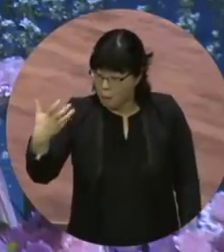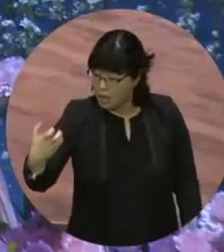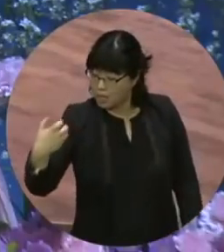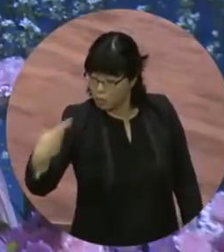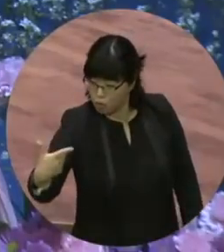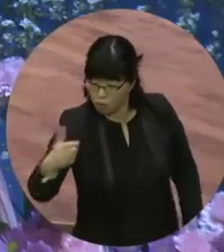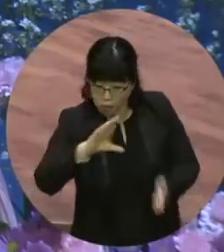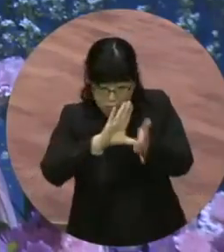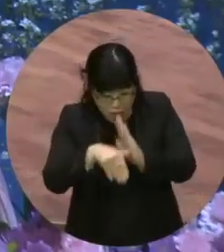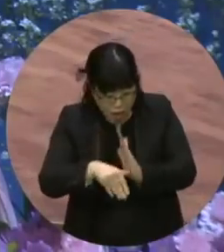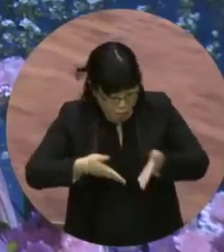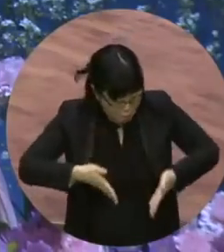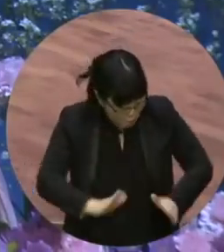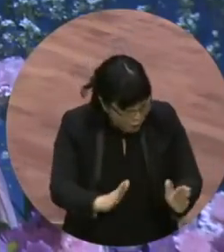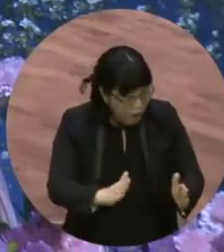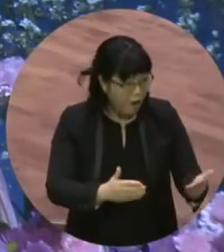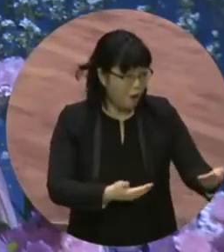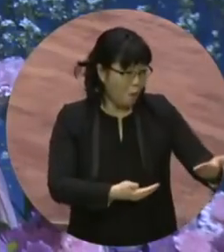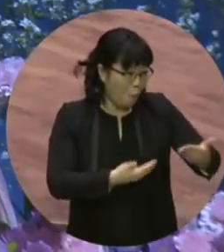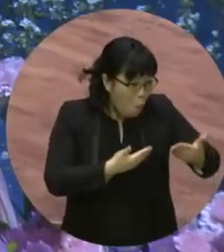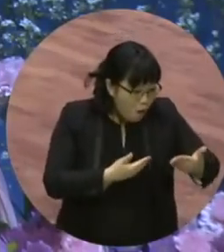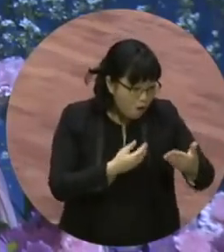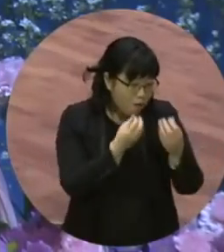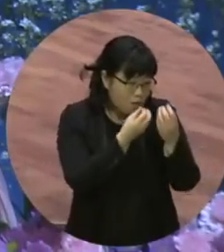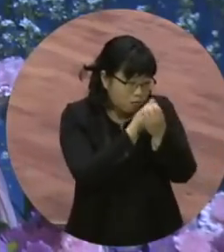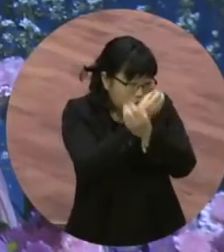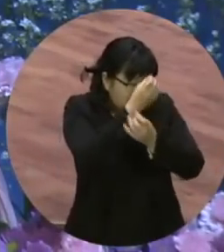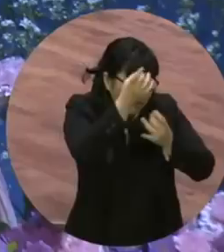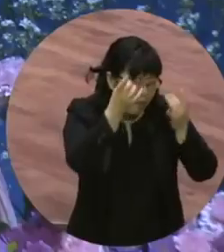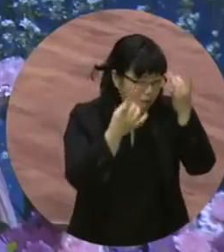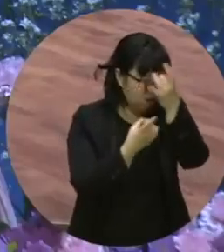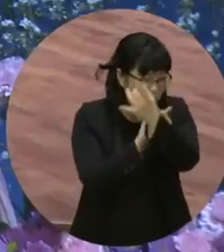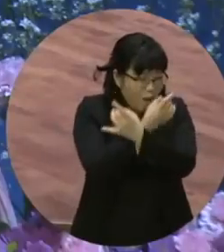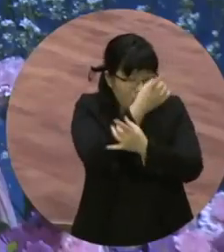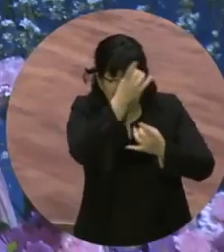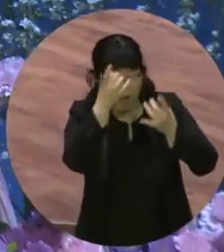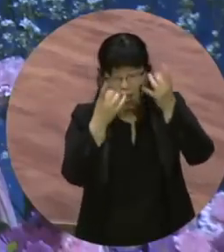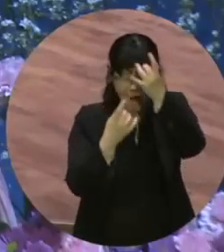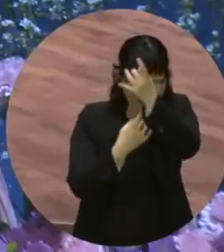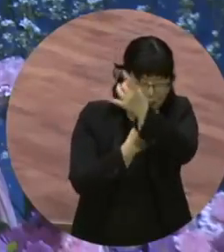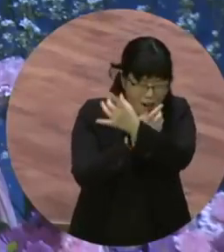너무 귀해가지고 이게 막 미치는 거예요. 미쳐.